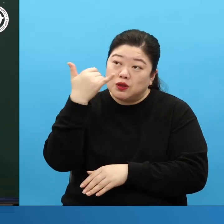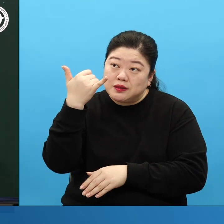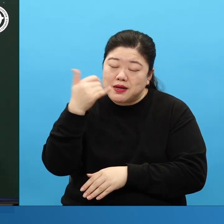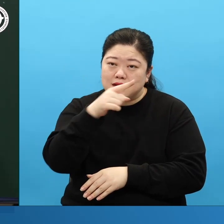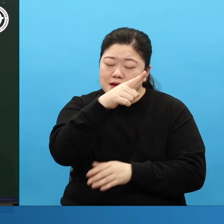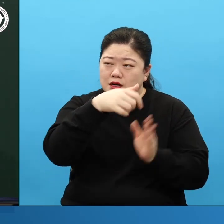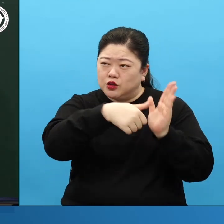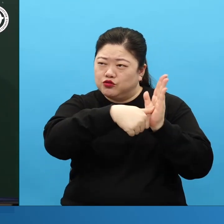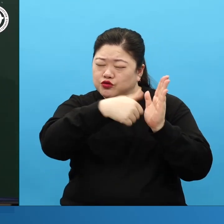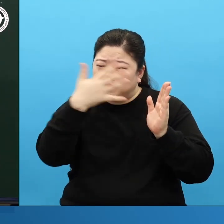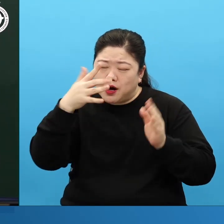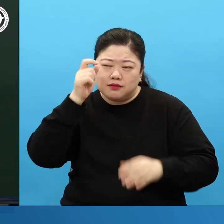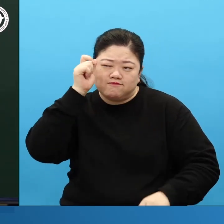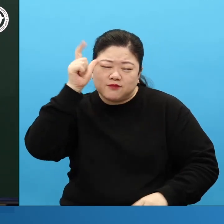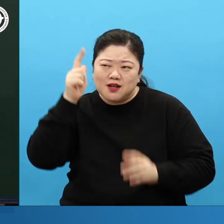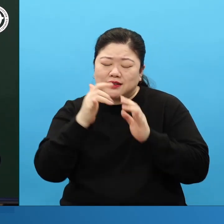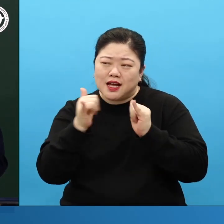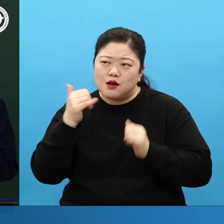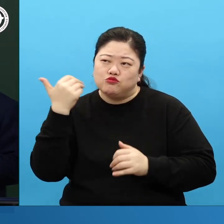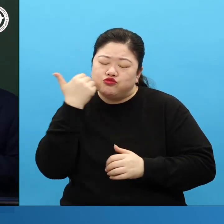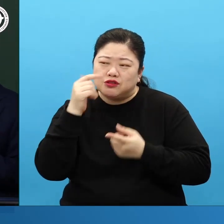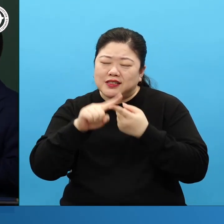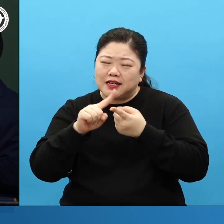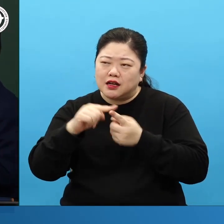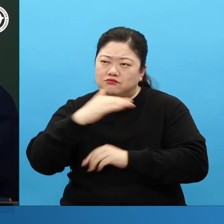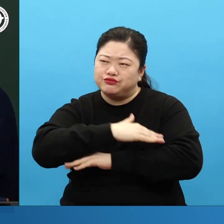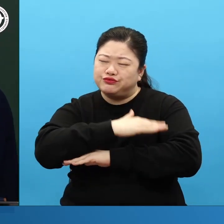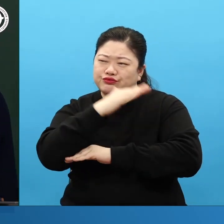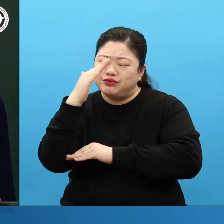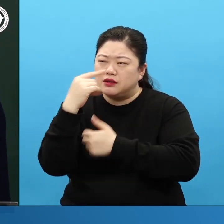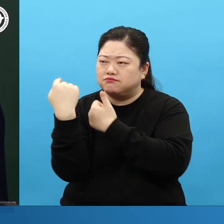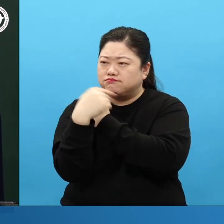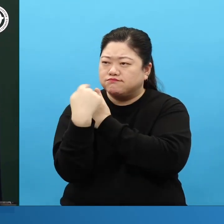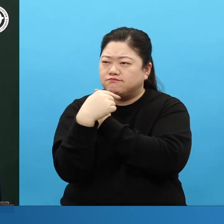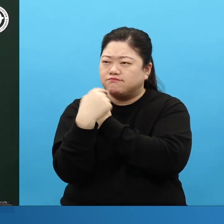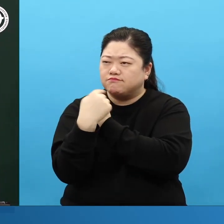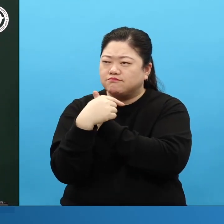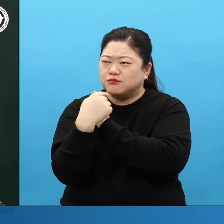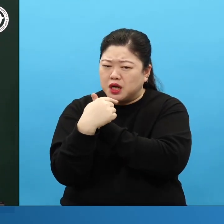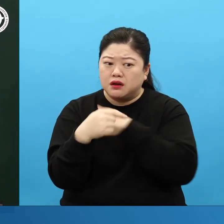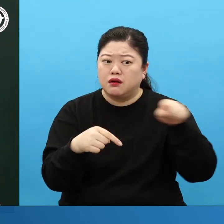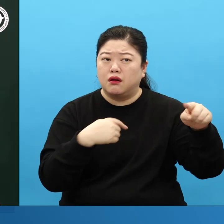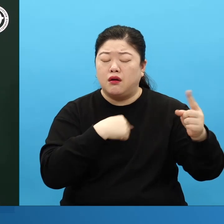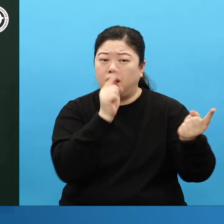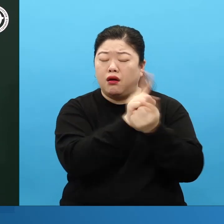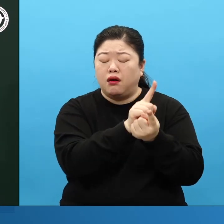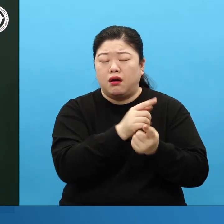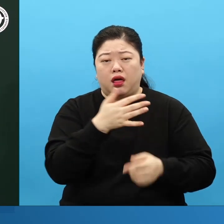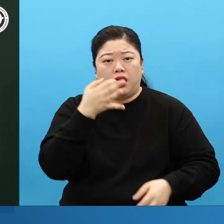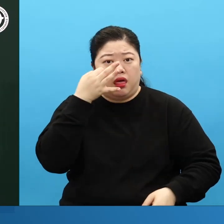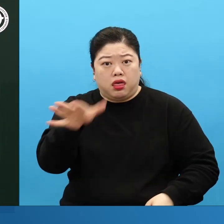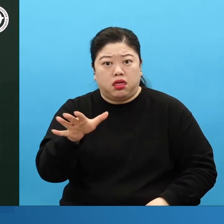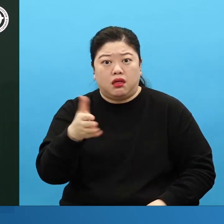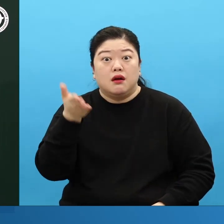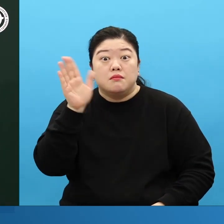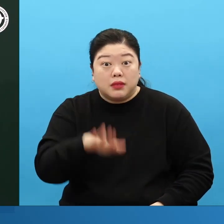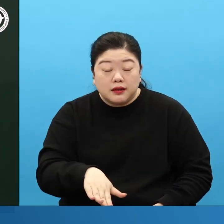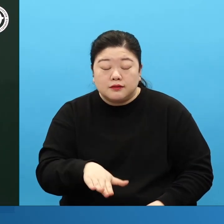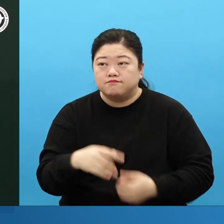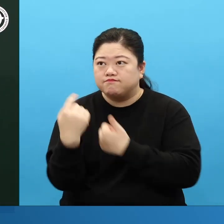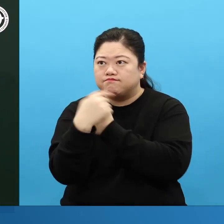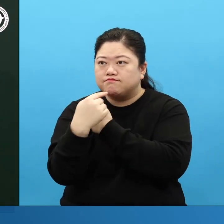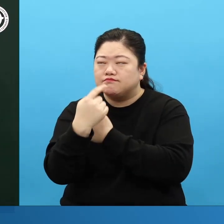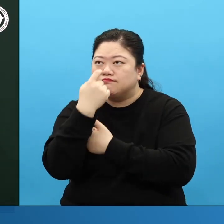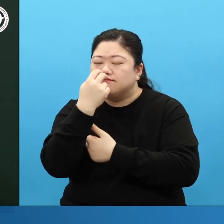각인이 되는 거죠. Quiere decir que no hemos ido, no nos hemos encontrado con esa persona, pero se graba en nosotros. 이런 부분들을 우리